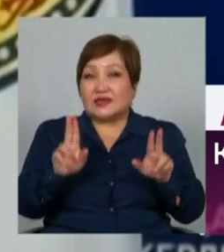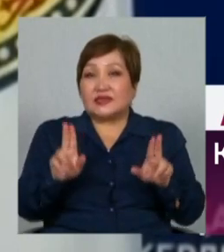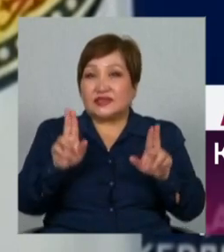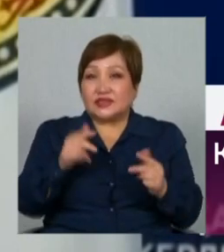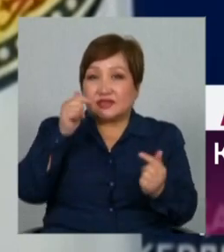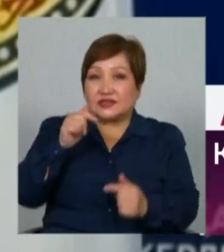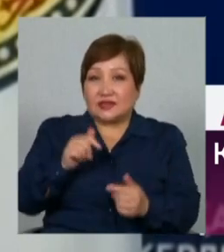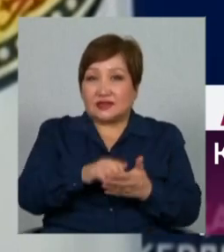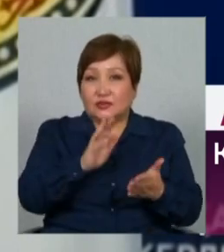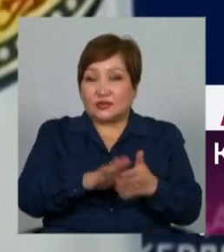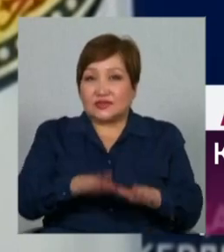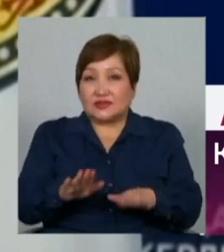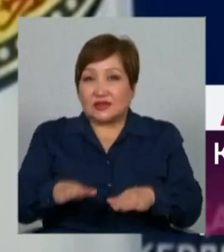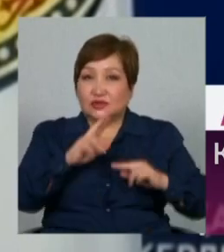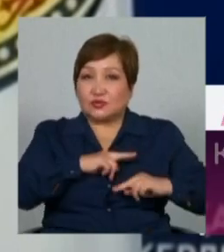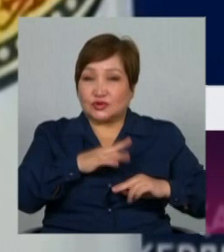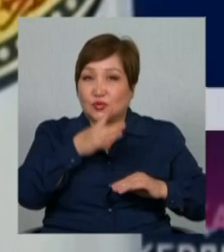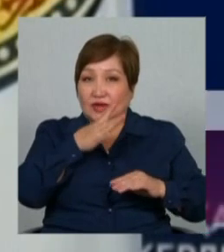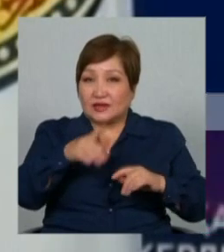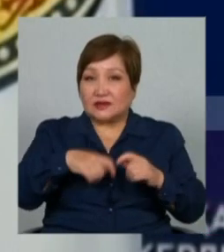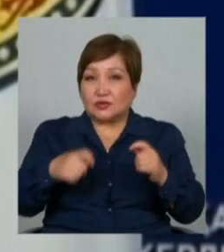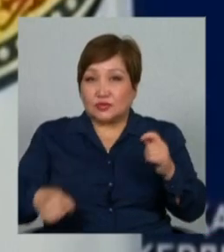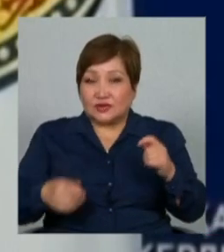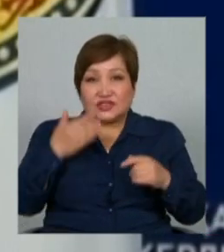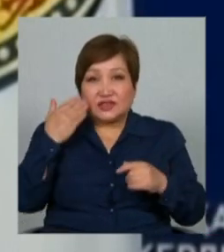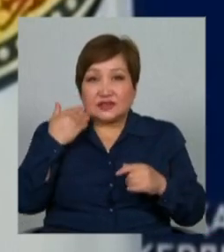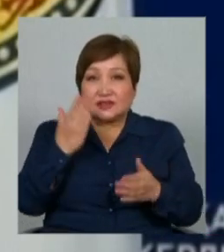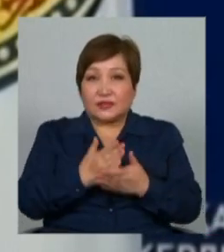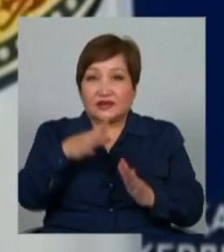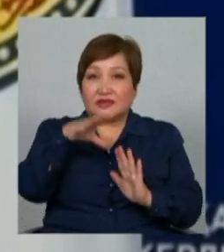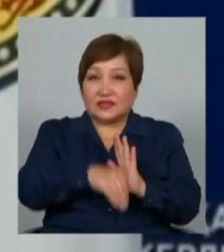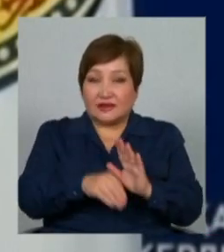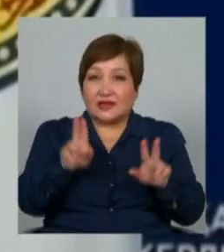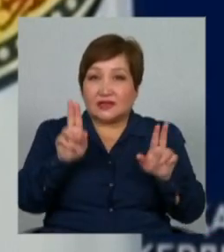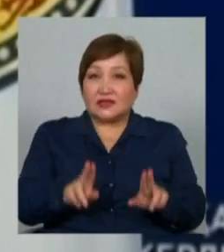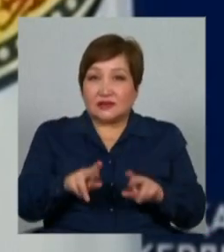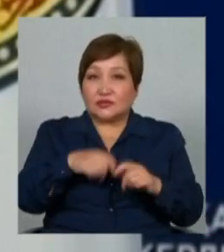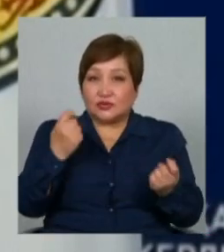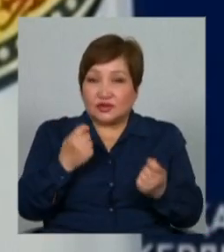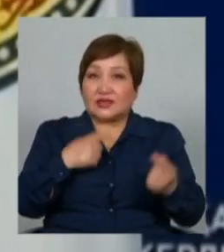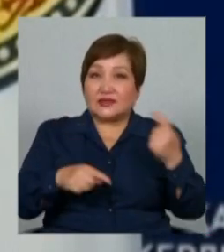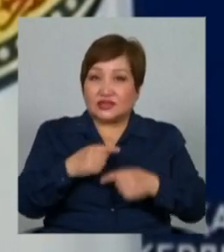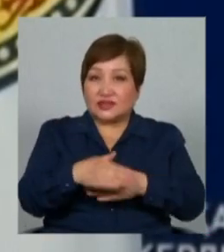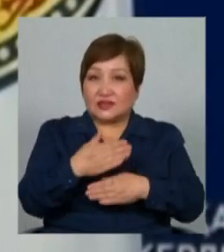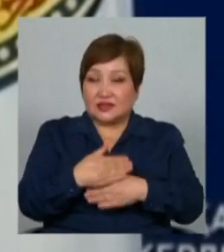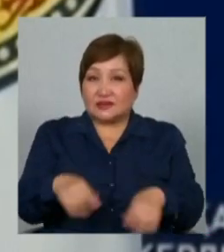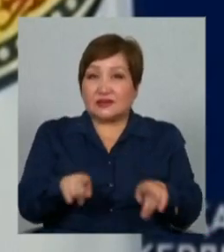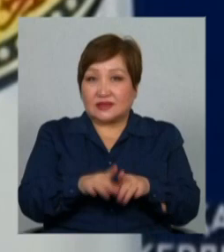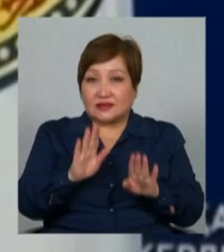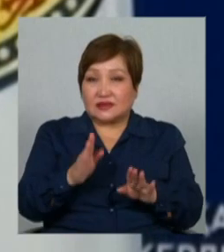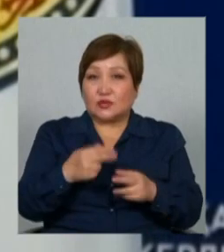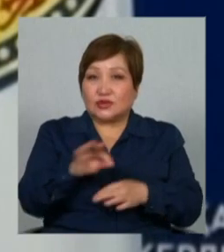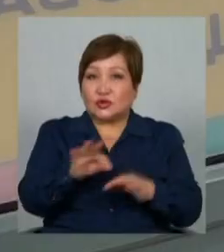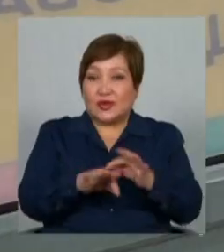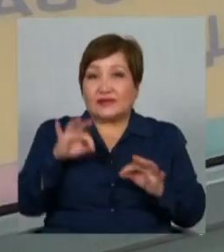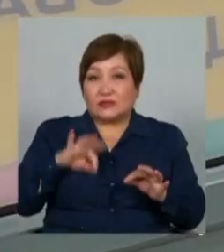нысандарға жұмыс уақытын ұзарту секілді жеңілдіктер қарастырдық. Ал тәртіп бұзушылар тиісінше жазаланады. Сонда ғана бұл жоба тиімділігін